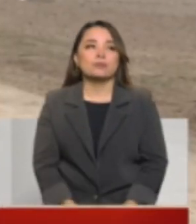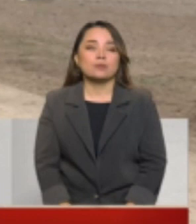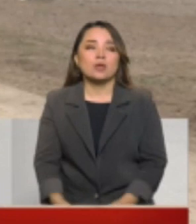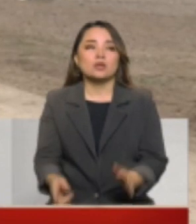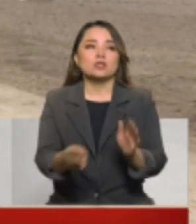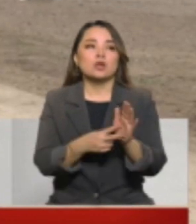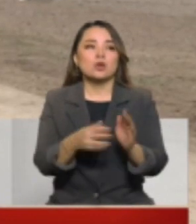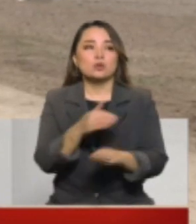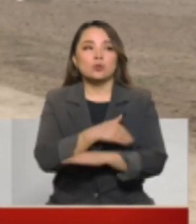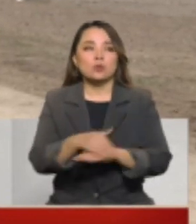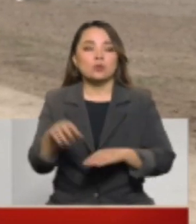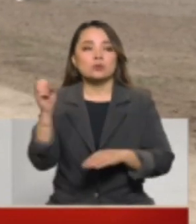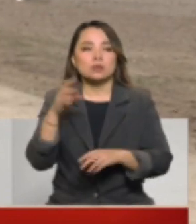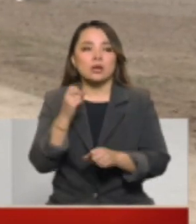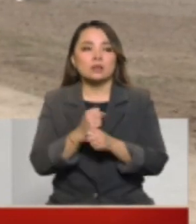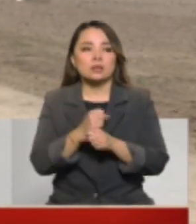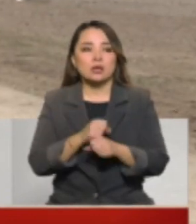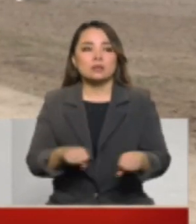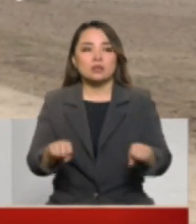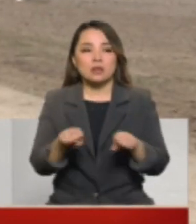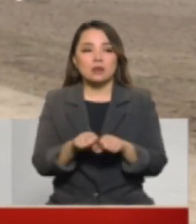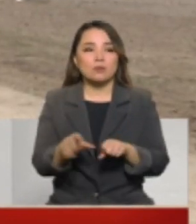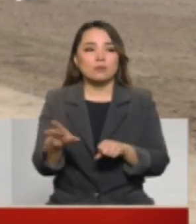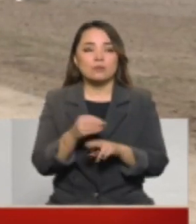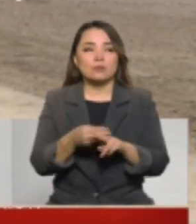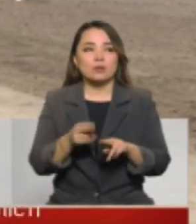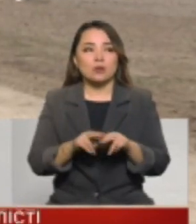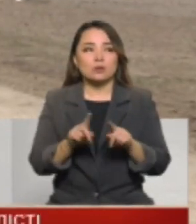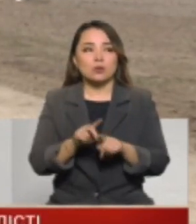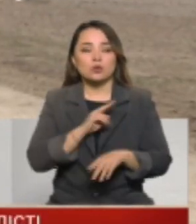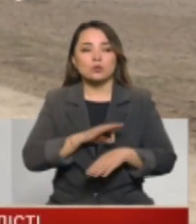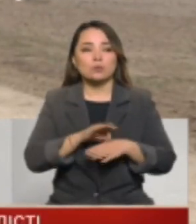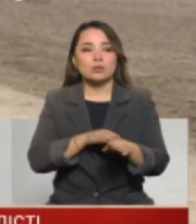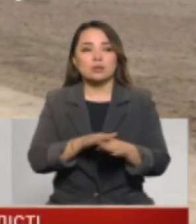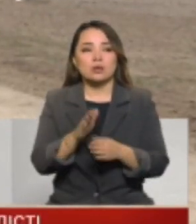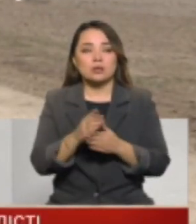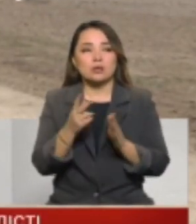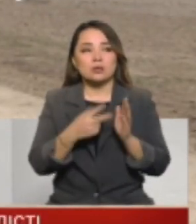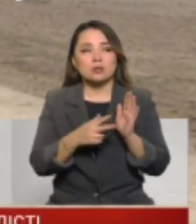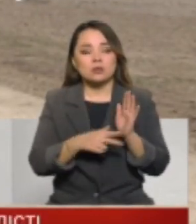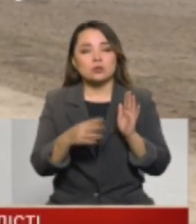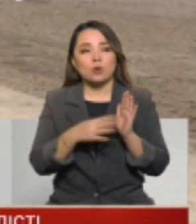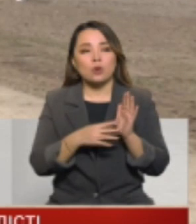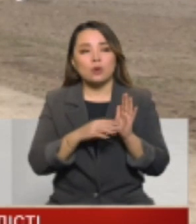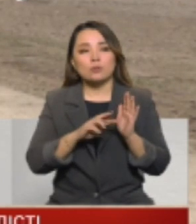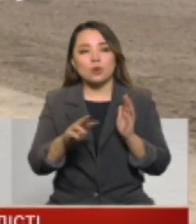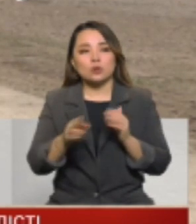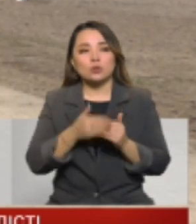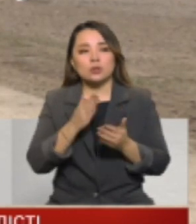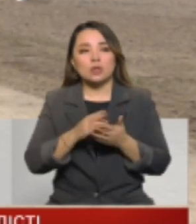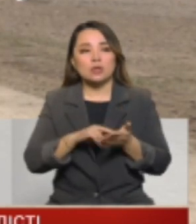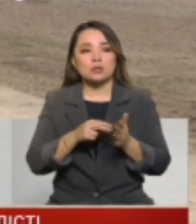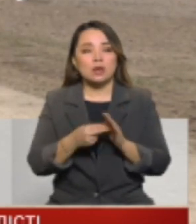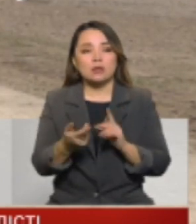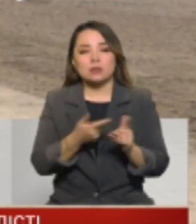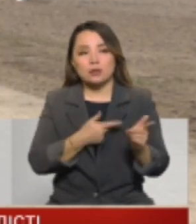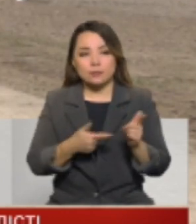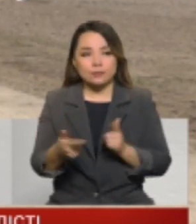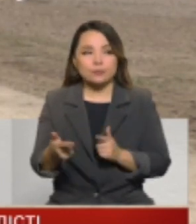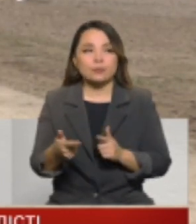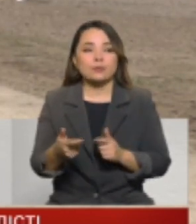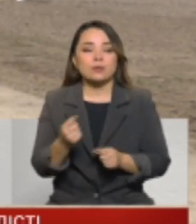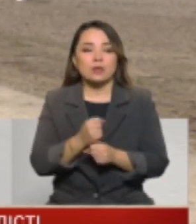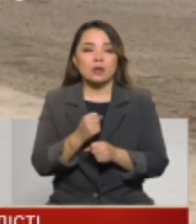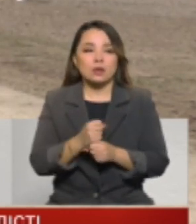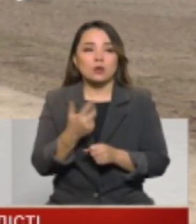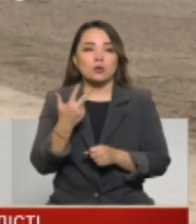көшеге біз жарық шамдарын орнату бойынша бүткіл жұмыстарын аяқтап, 89 миллионға жоба жасап қойдық. Одан кейін